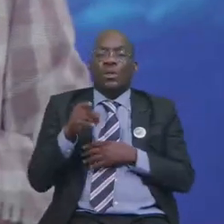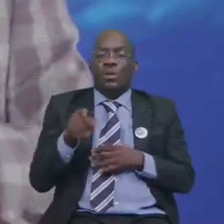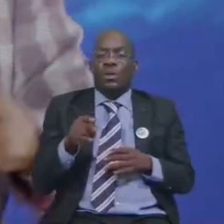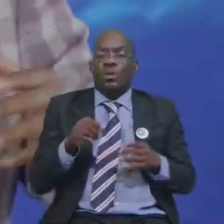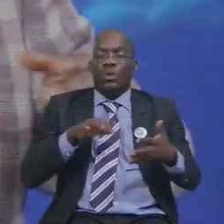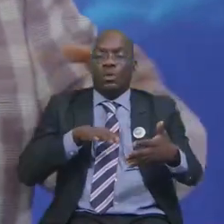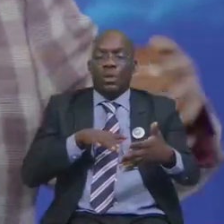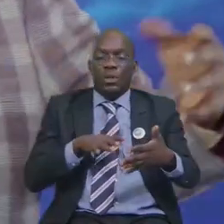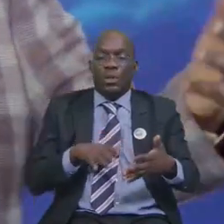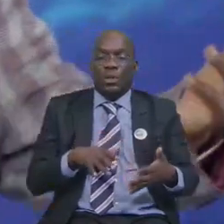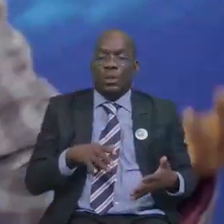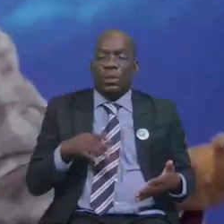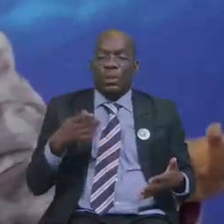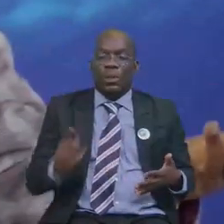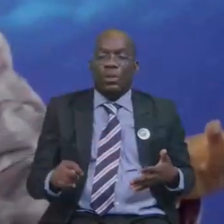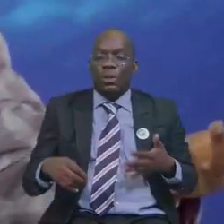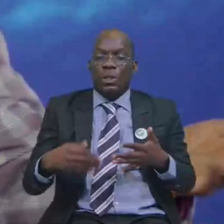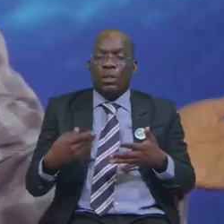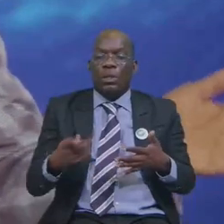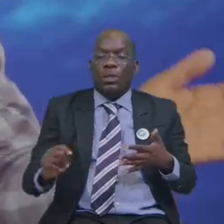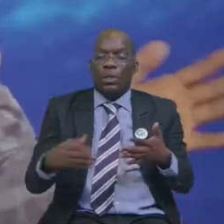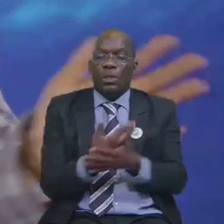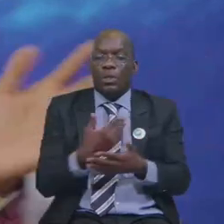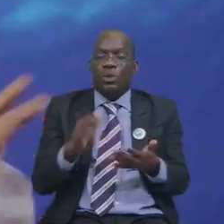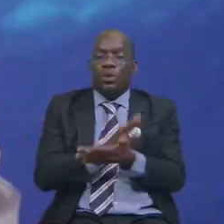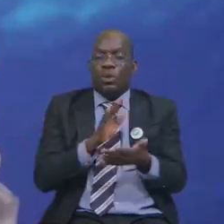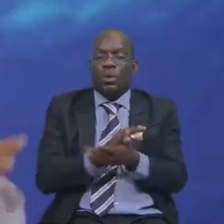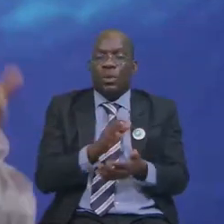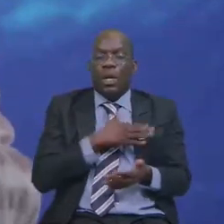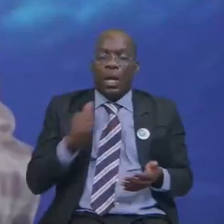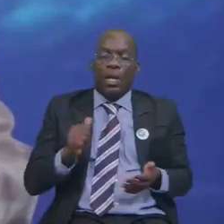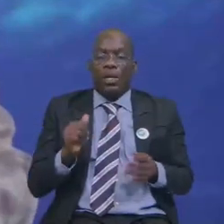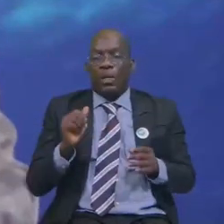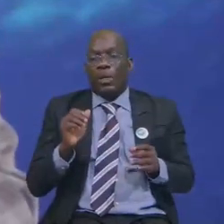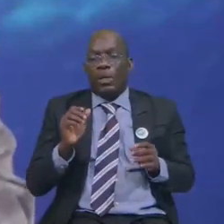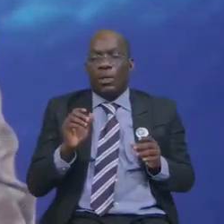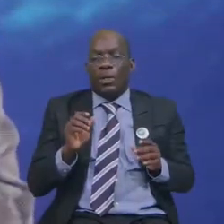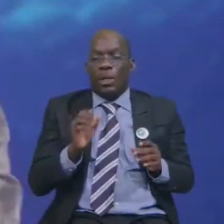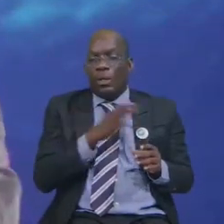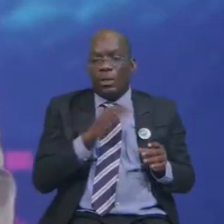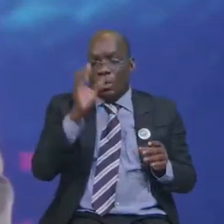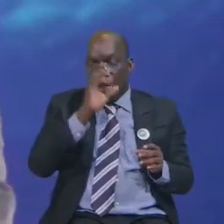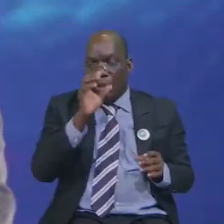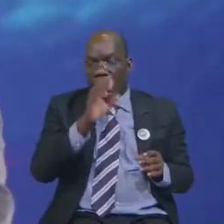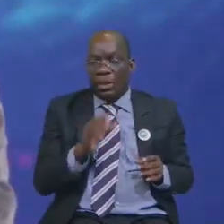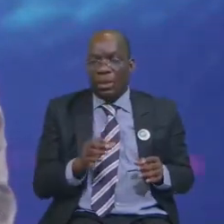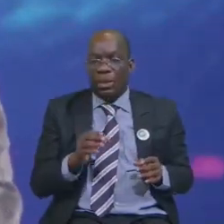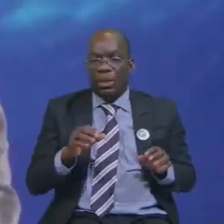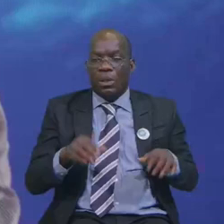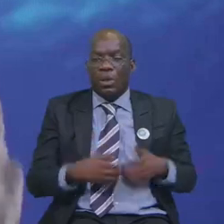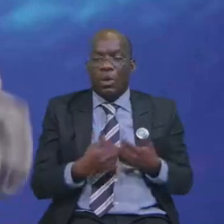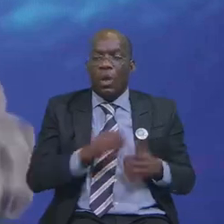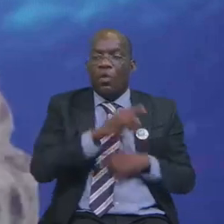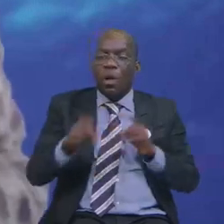étudier le journaux et comparé la nouvelle haute nouvelle quand est-ce tu vas te lever pour aller au bureau